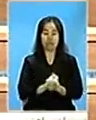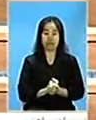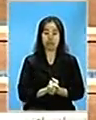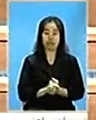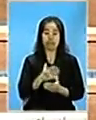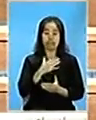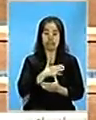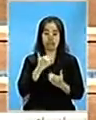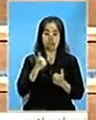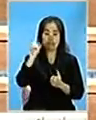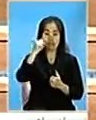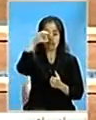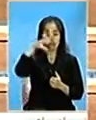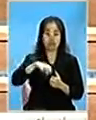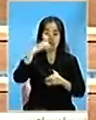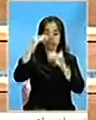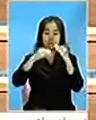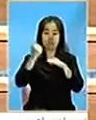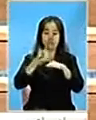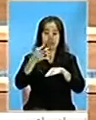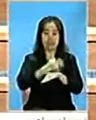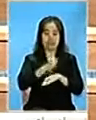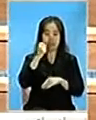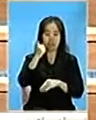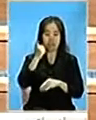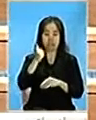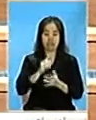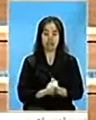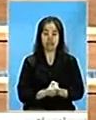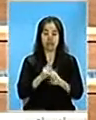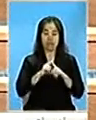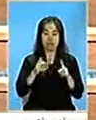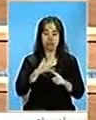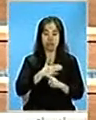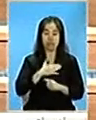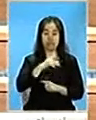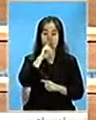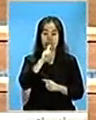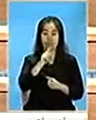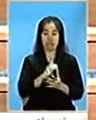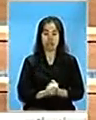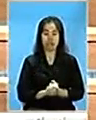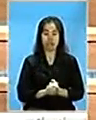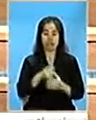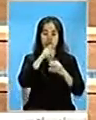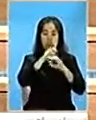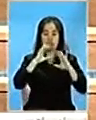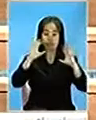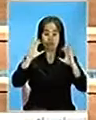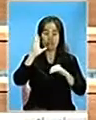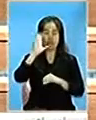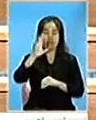การเมืองดีมากครับแนวคิดต่างๆดีแต่ผมถามว่ารัฐบาลโดยคณะรัฐมนต